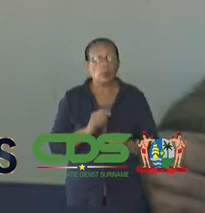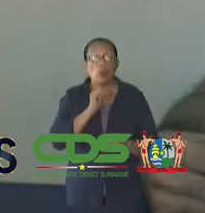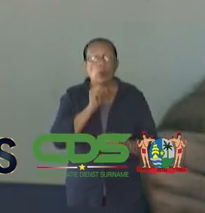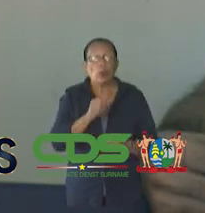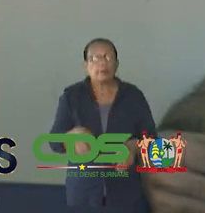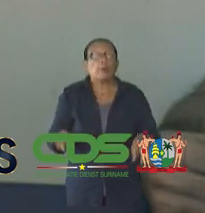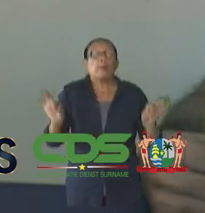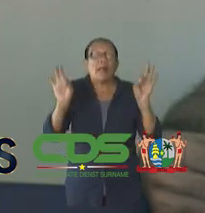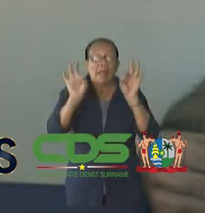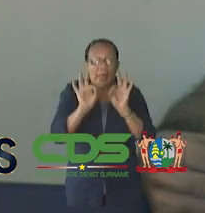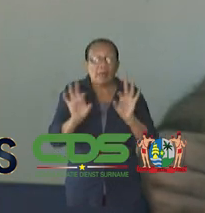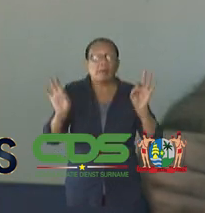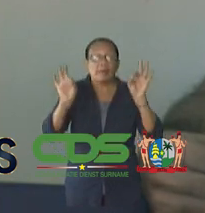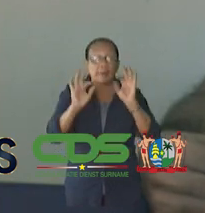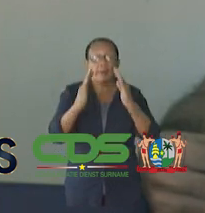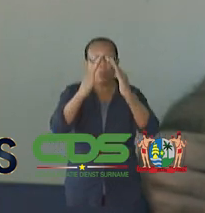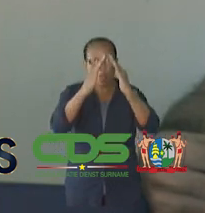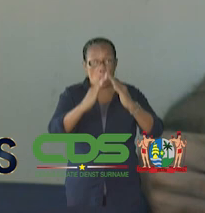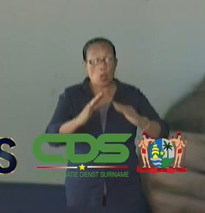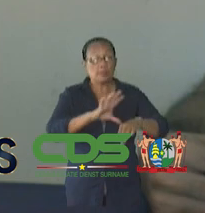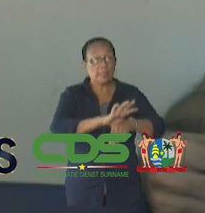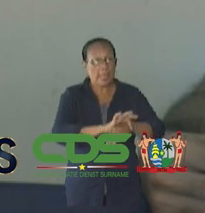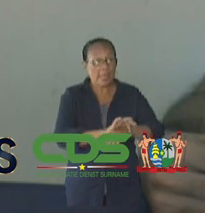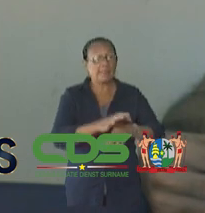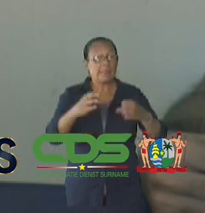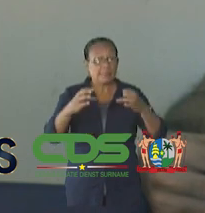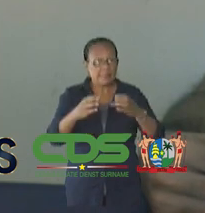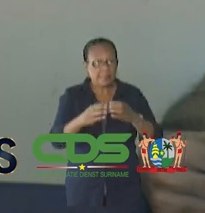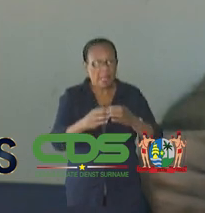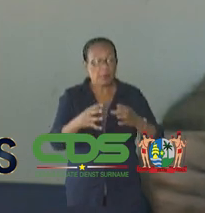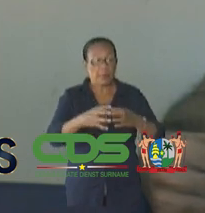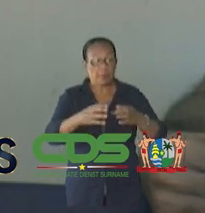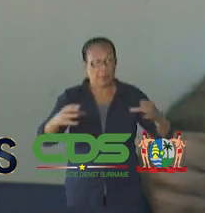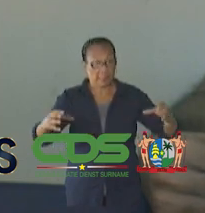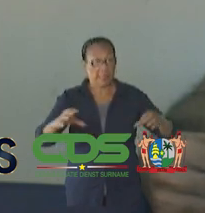belangrijk is, dat de huisarts in samenspraak met de bedrijfsarts